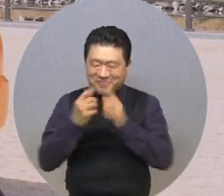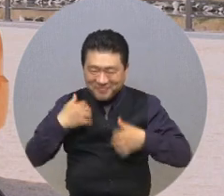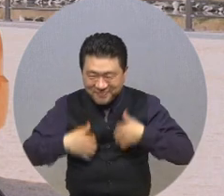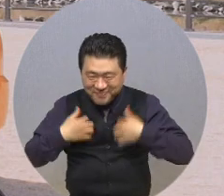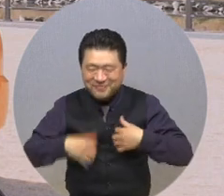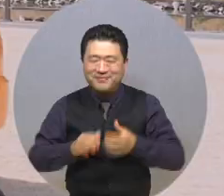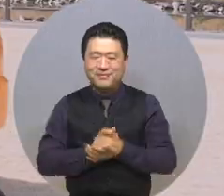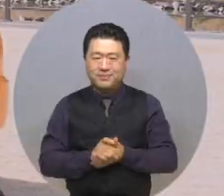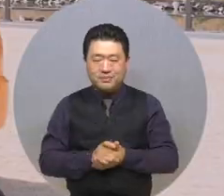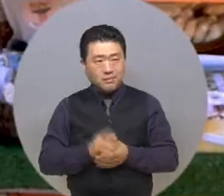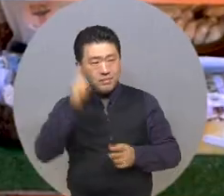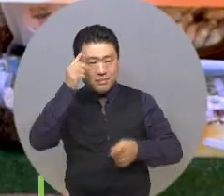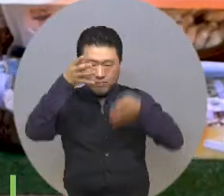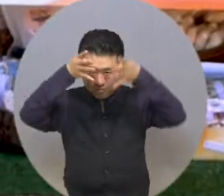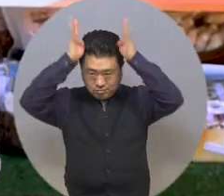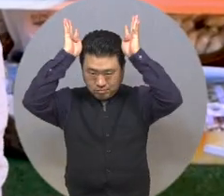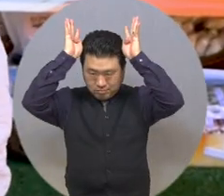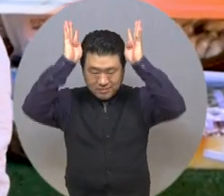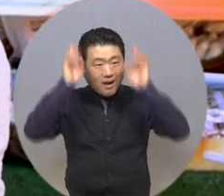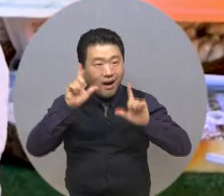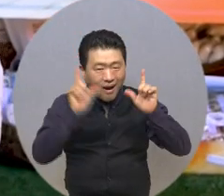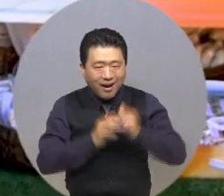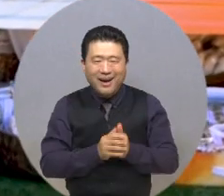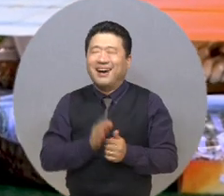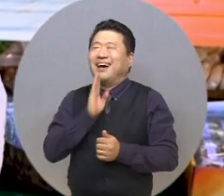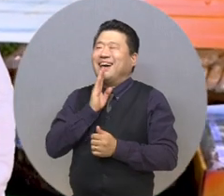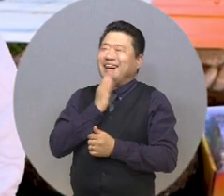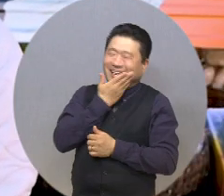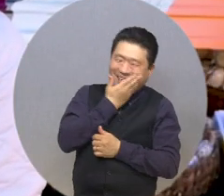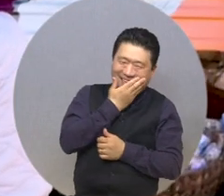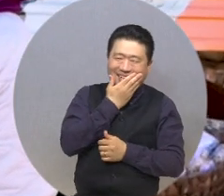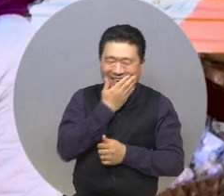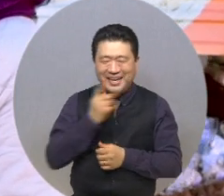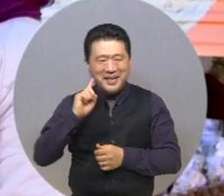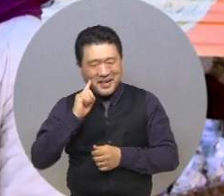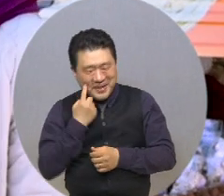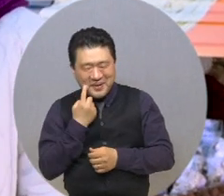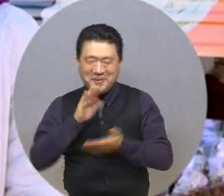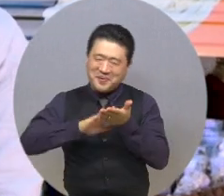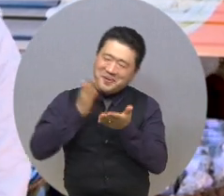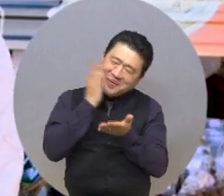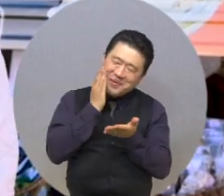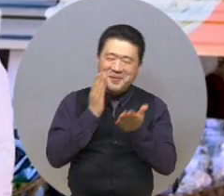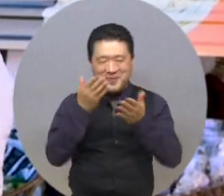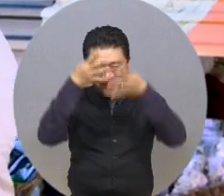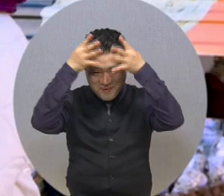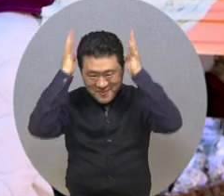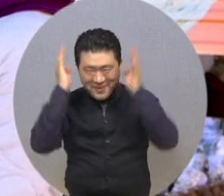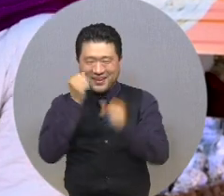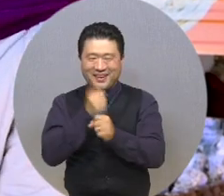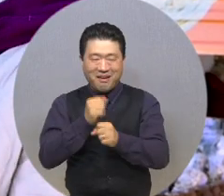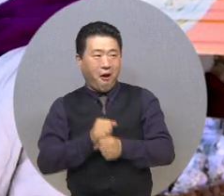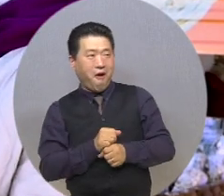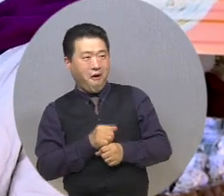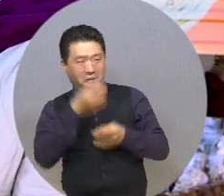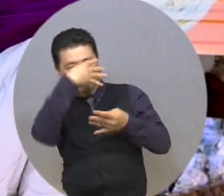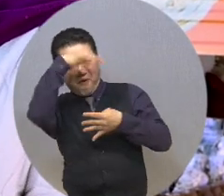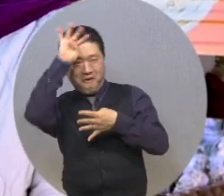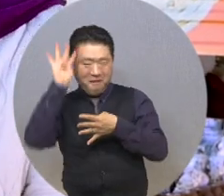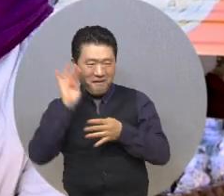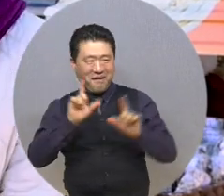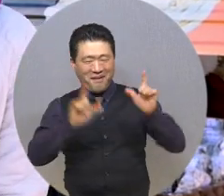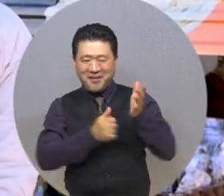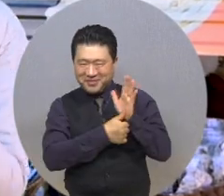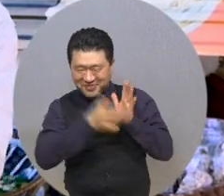아니, 오늘 머리가 섰네요. 아, 예. 약간 좀 이쁘게 하고 나왔습니다. 아, 그래요? 아주 그냥 최고의 방송인으로